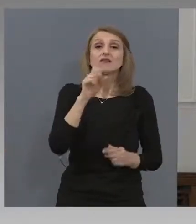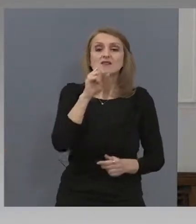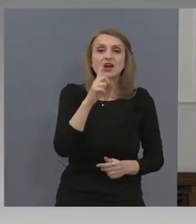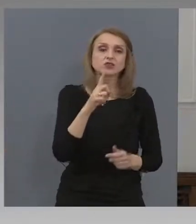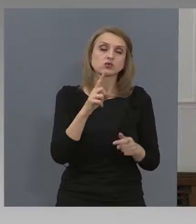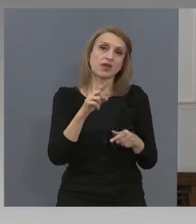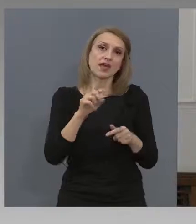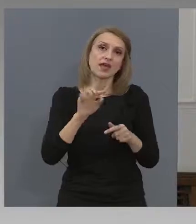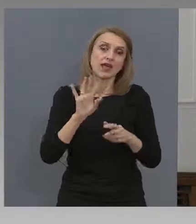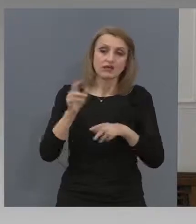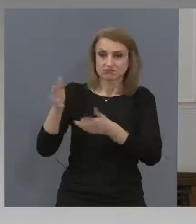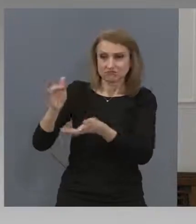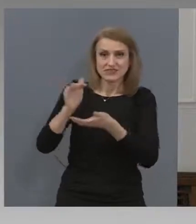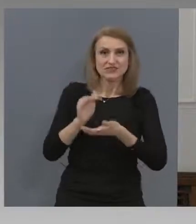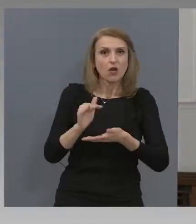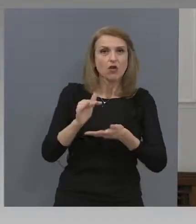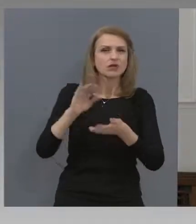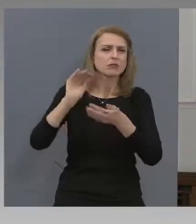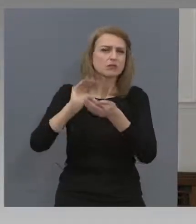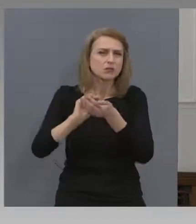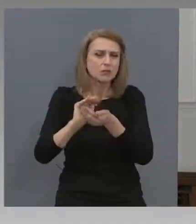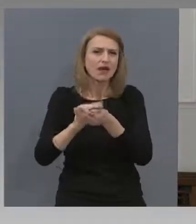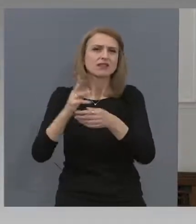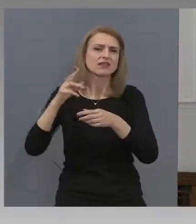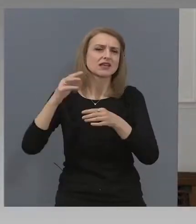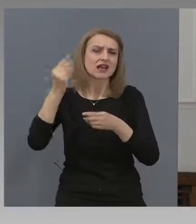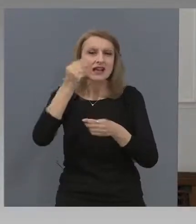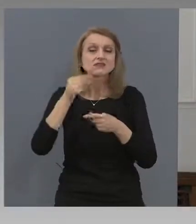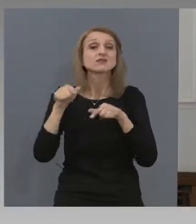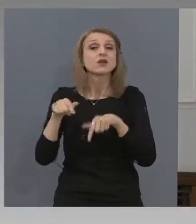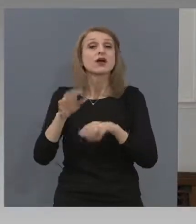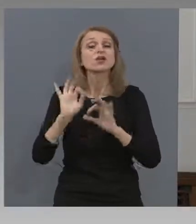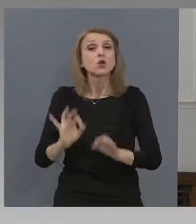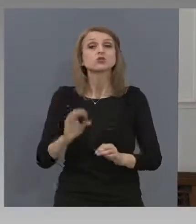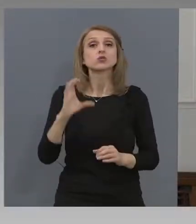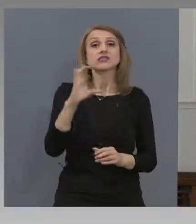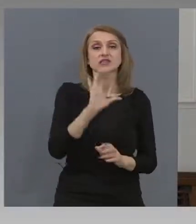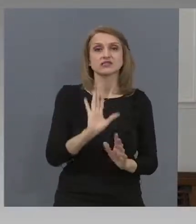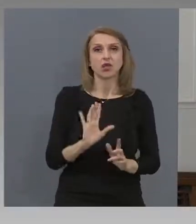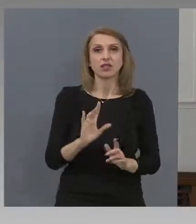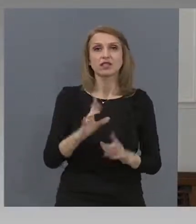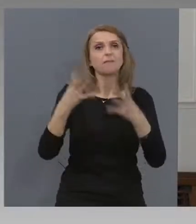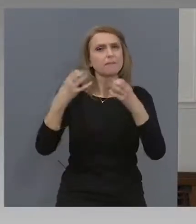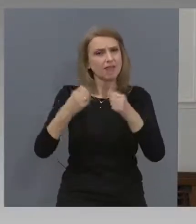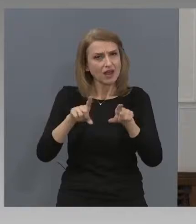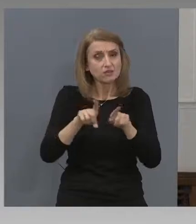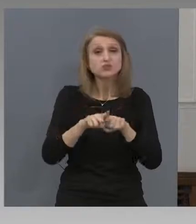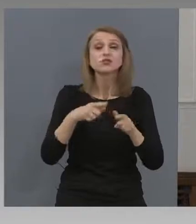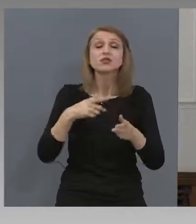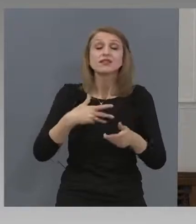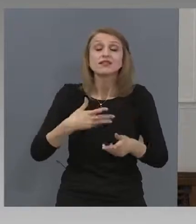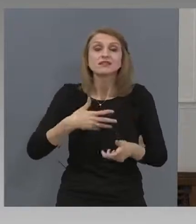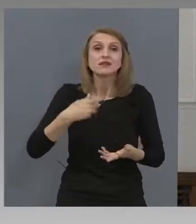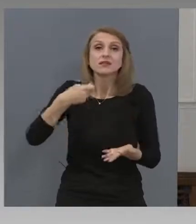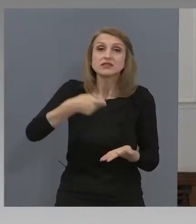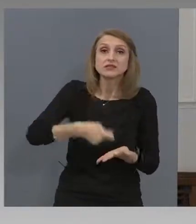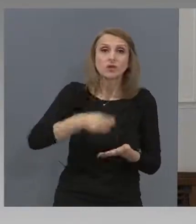плодове, но също важи и за млечни продукти, за другите, тя да се купува от България. Ние го правим на